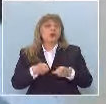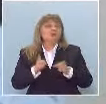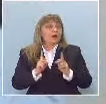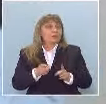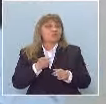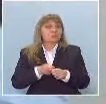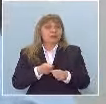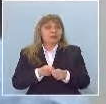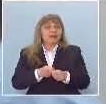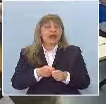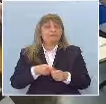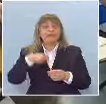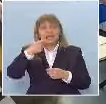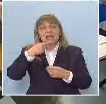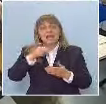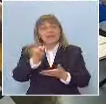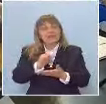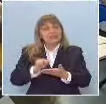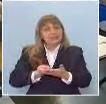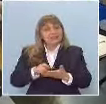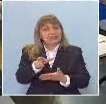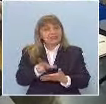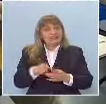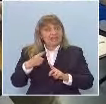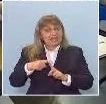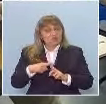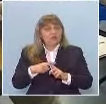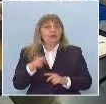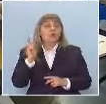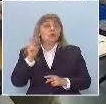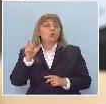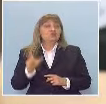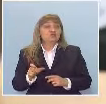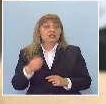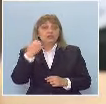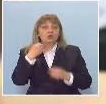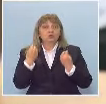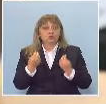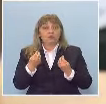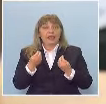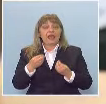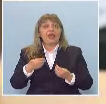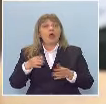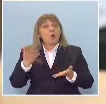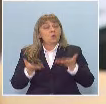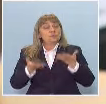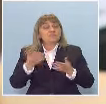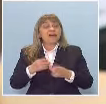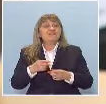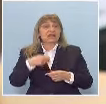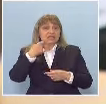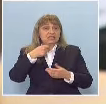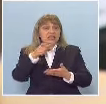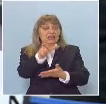правим тестове. Учителите много добре всъщност оценяваха тестовете. Мисля, че беше